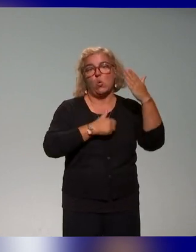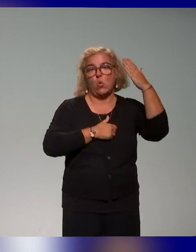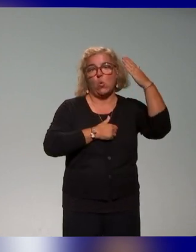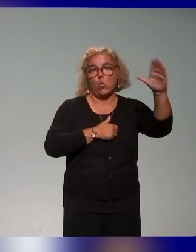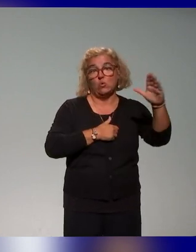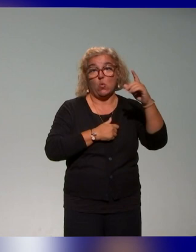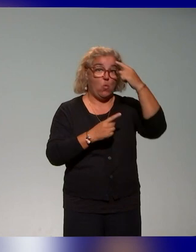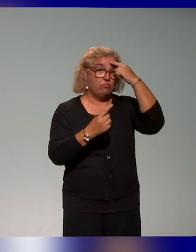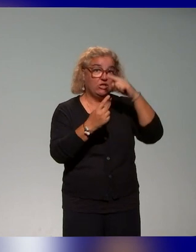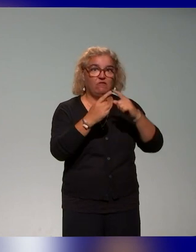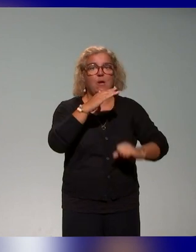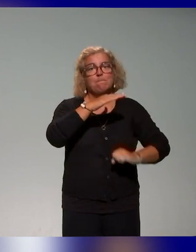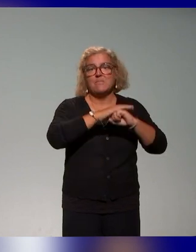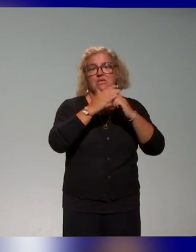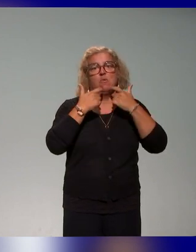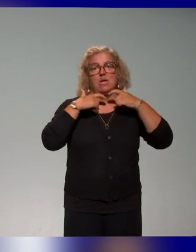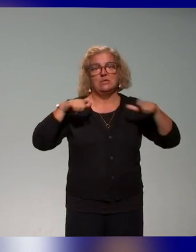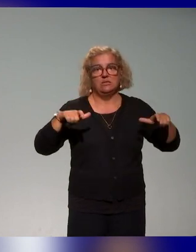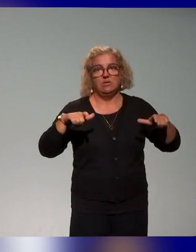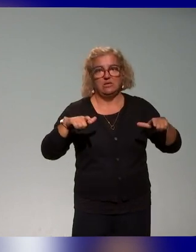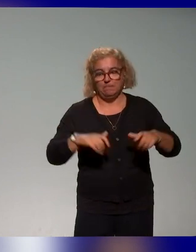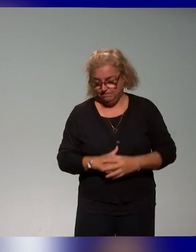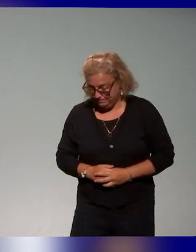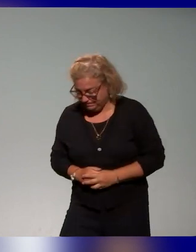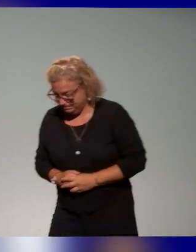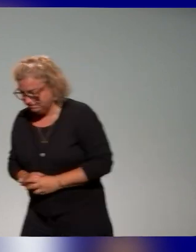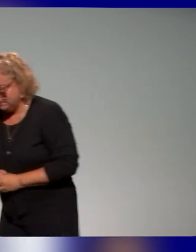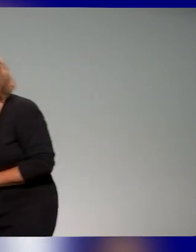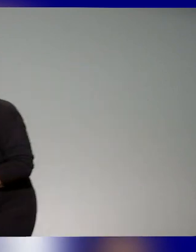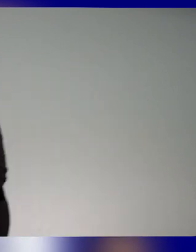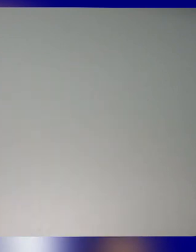maximum d'accessibilité et répondre aux besoins.